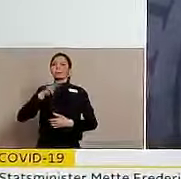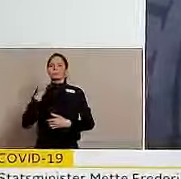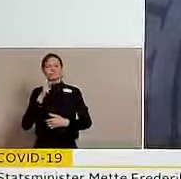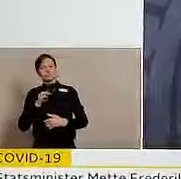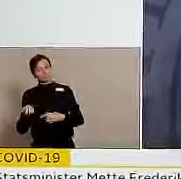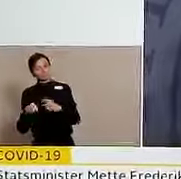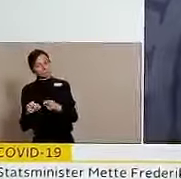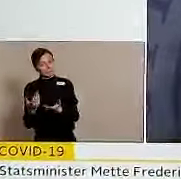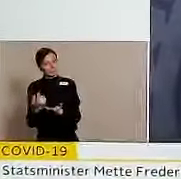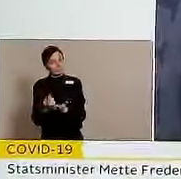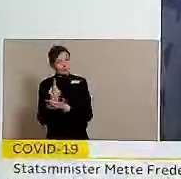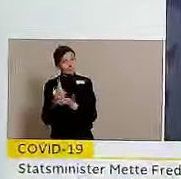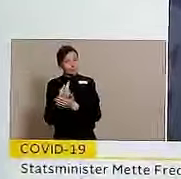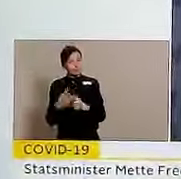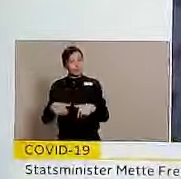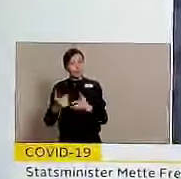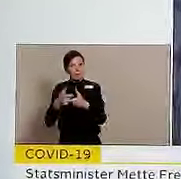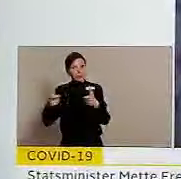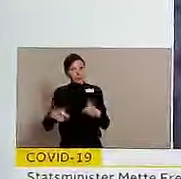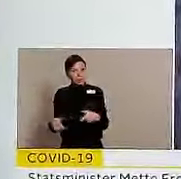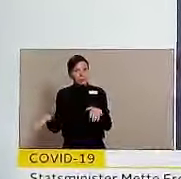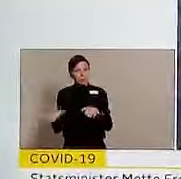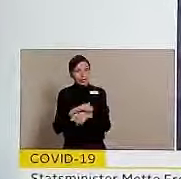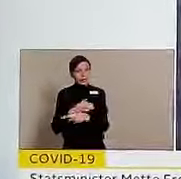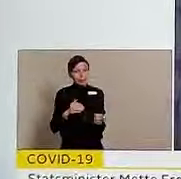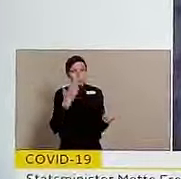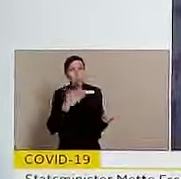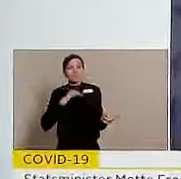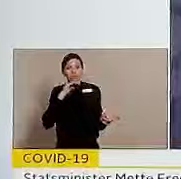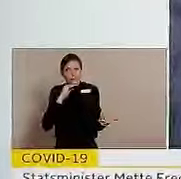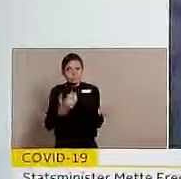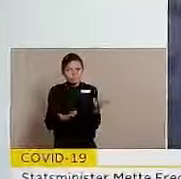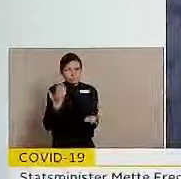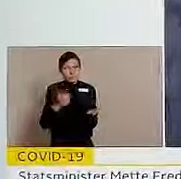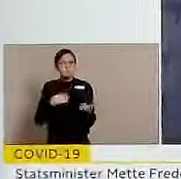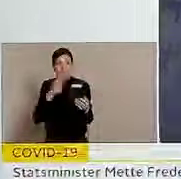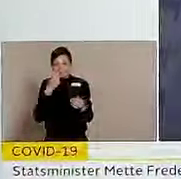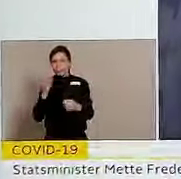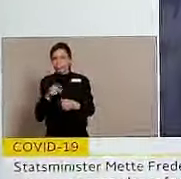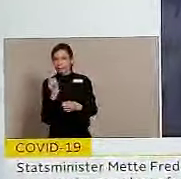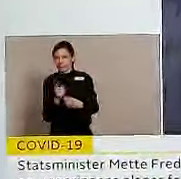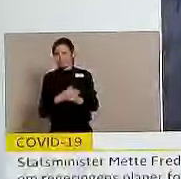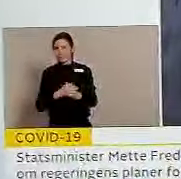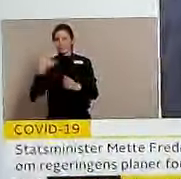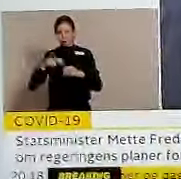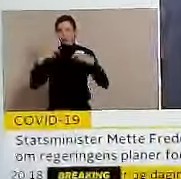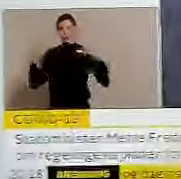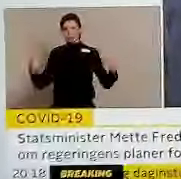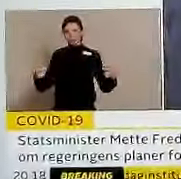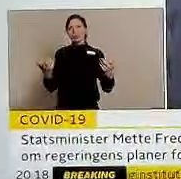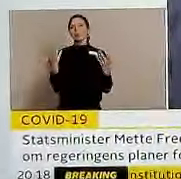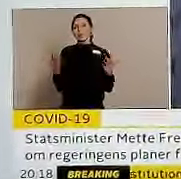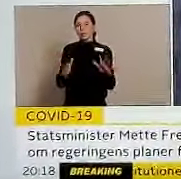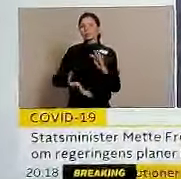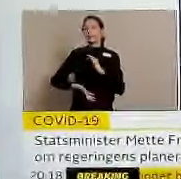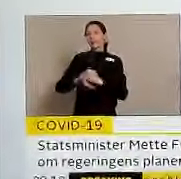على أن التجمعات هي ممنوعة. أيضا من ناحية الاقتصاد تكلمت، طبعا هاي الترجمة